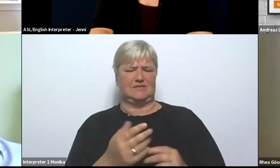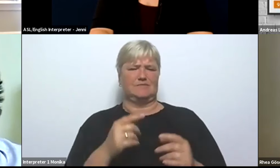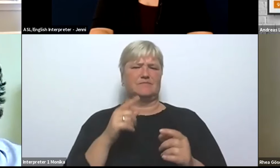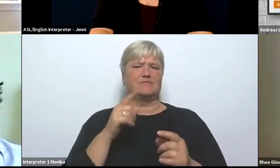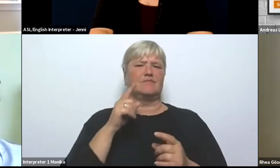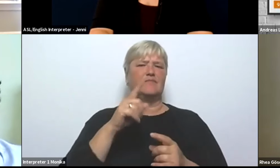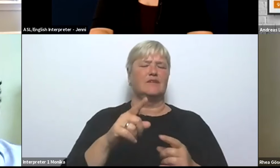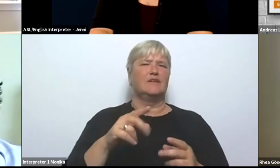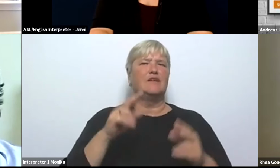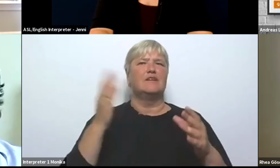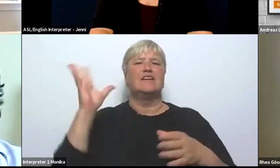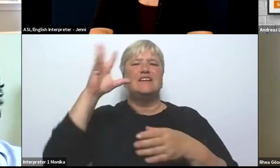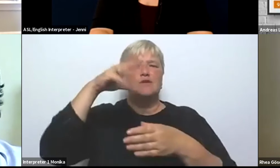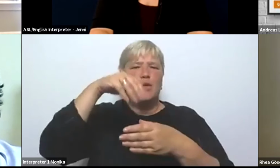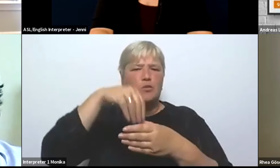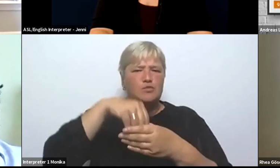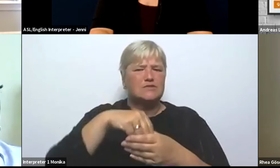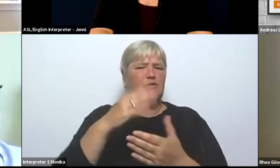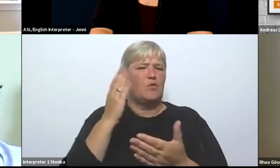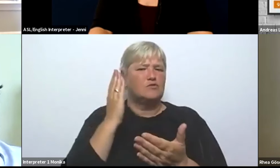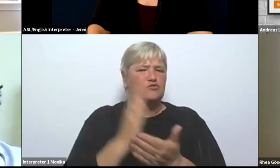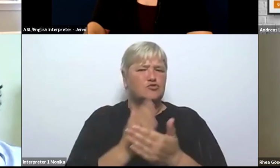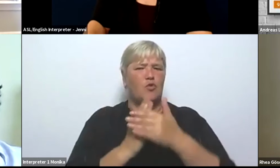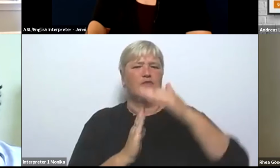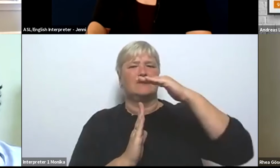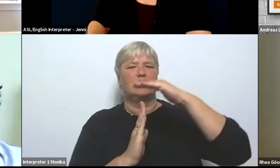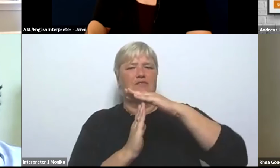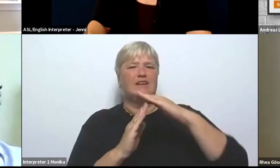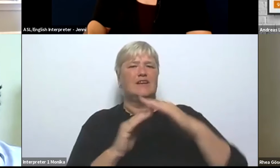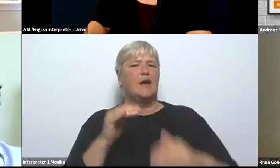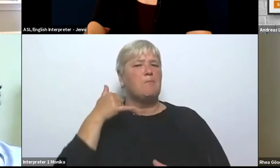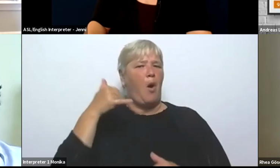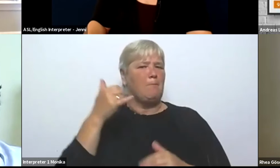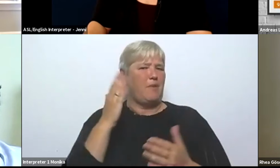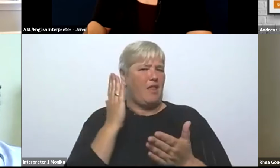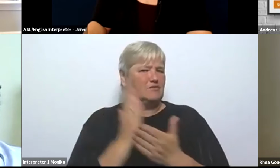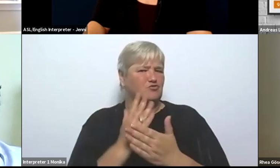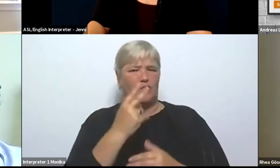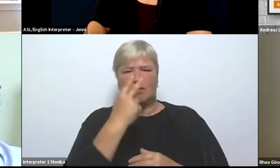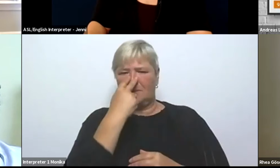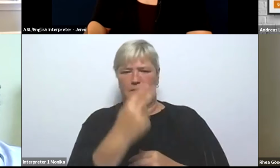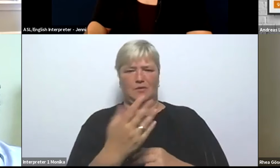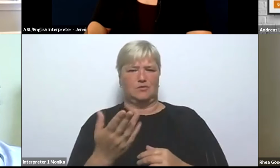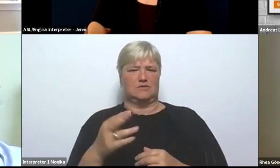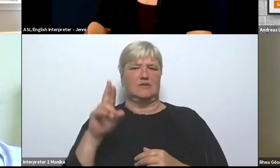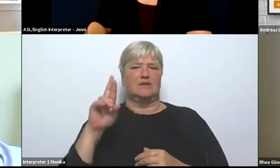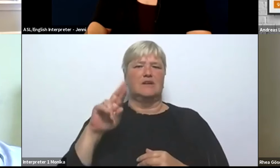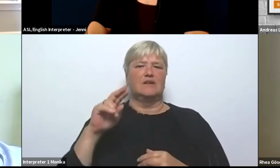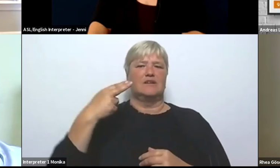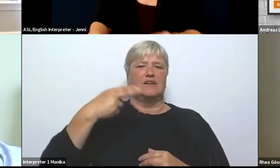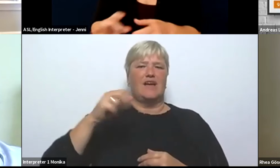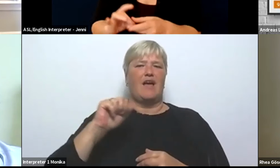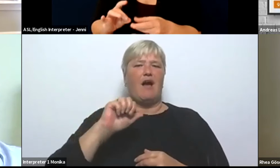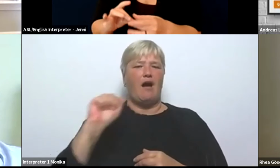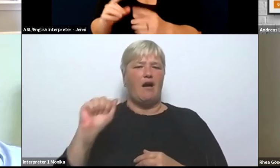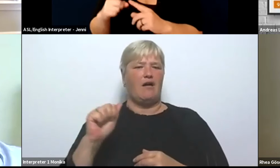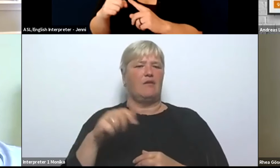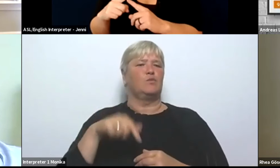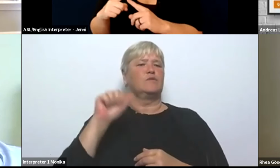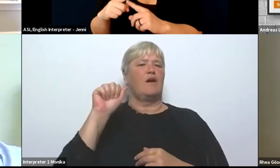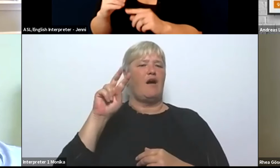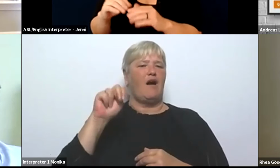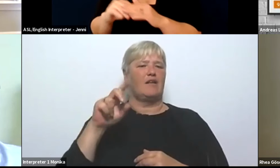Diversität, Inklusion schon von vornherein bei T-Mobile Accessibility mit berücksichtigt wird. Wir haben es bei Andreas und bei Rea gehört. Eine kurze